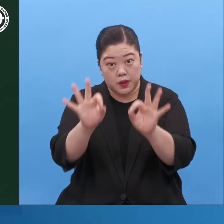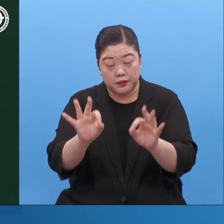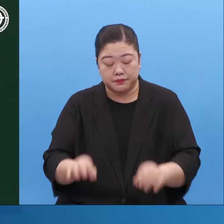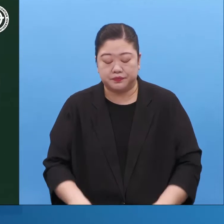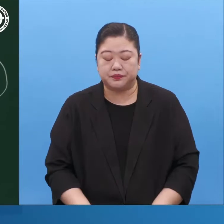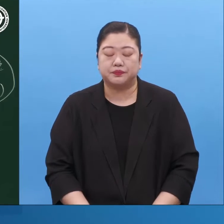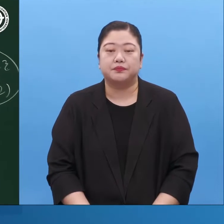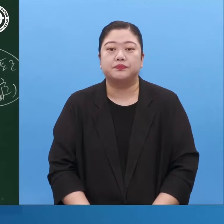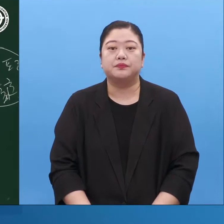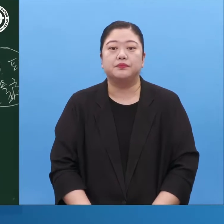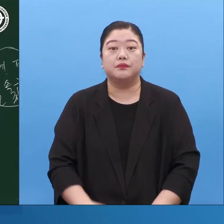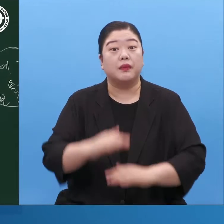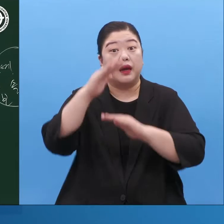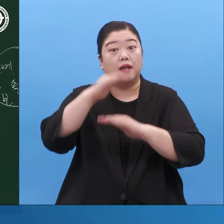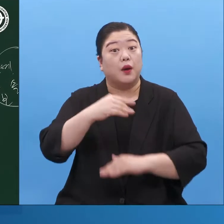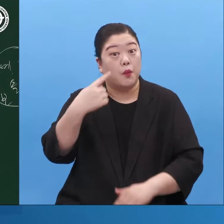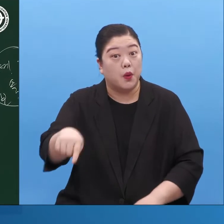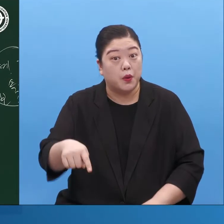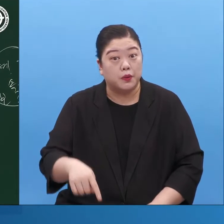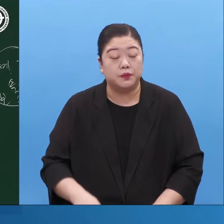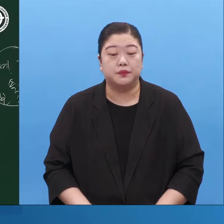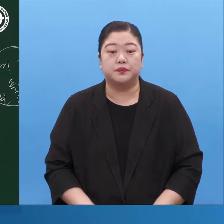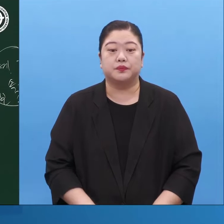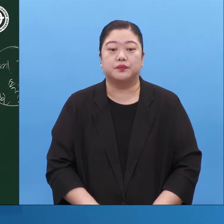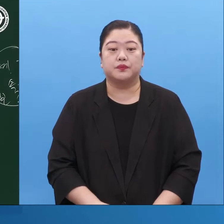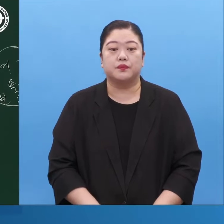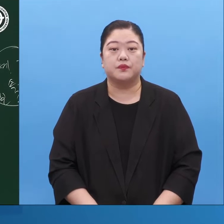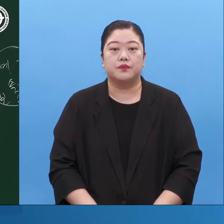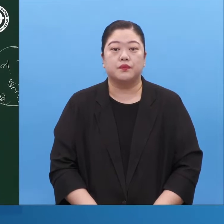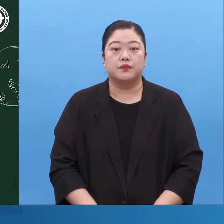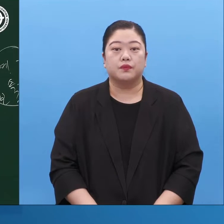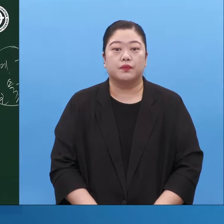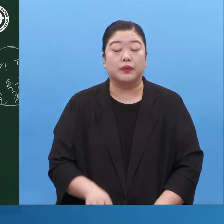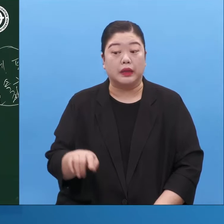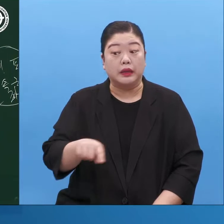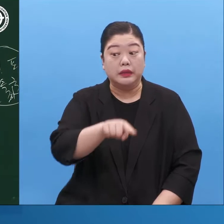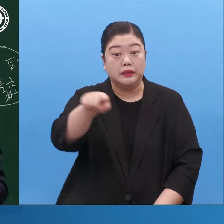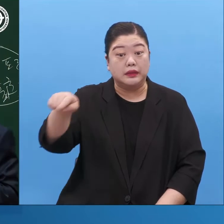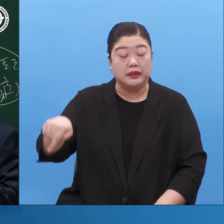보이는 굉장한 힘을 갖고 있었던 겁니다